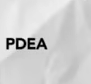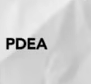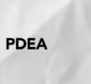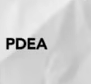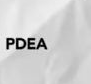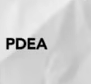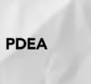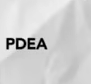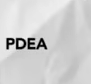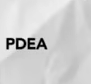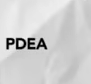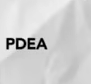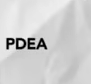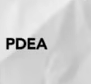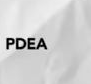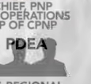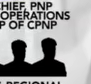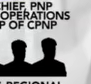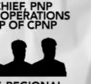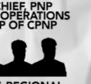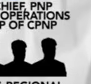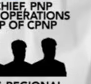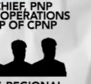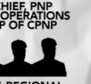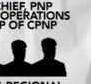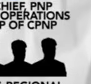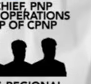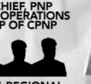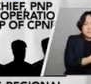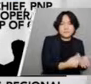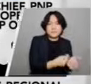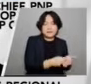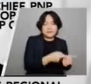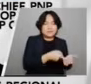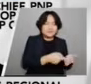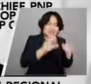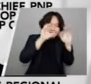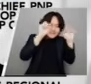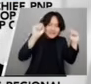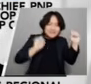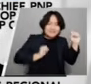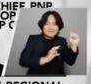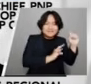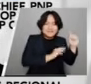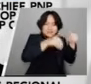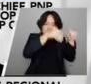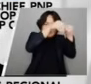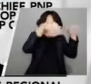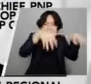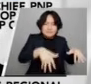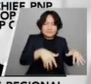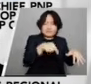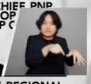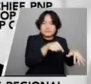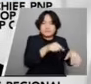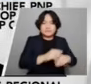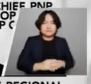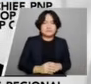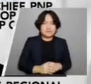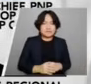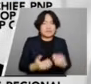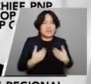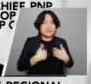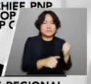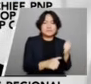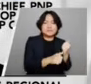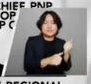Muking, Assistant Secretary noon sa PMS o Presidential Management Staff. Na trusted staff daw ni Nooy Special Assistant to the President at